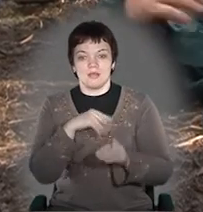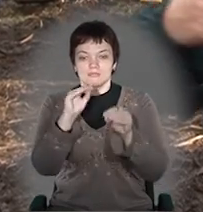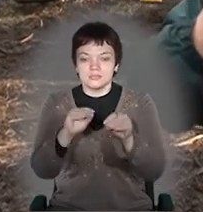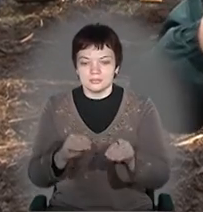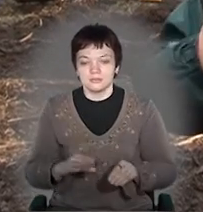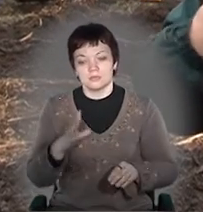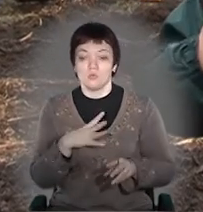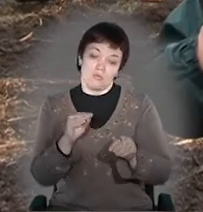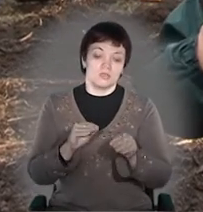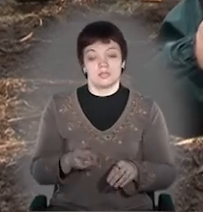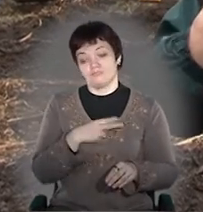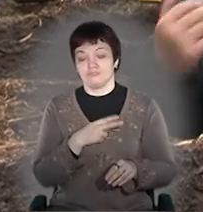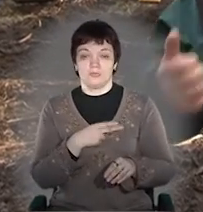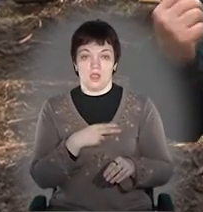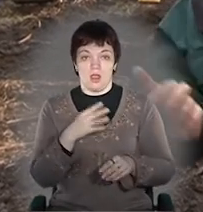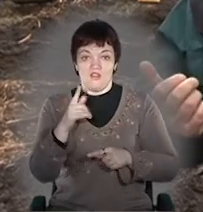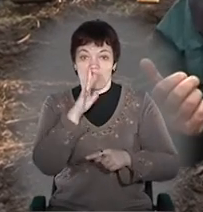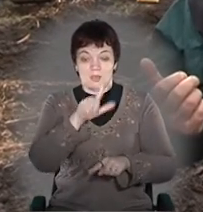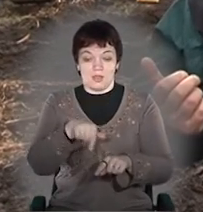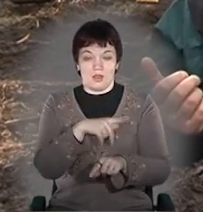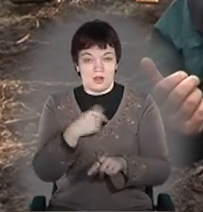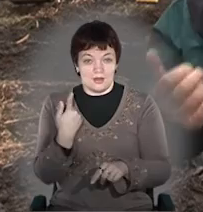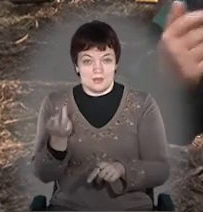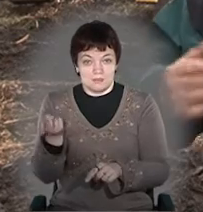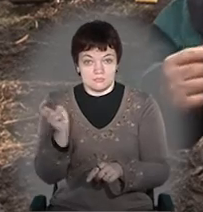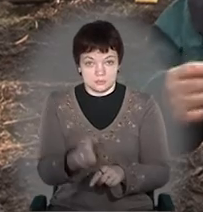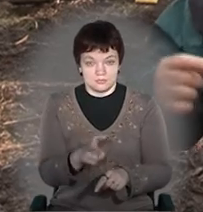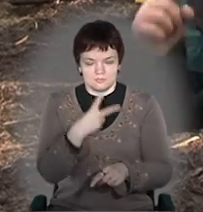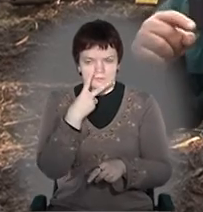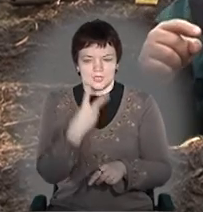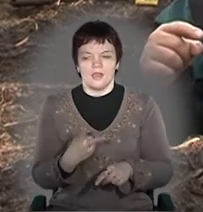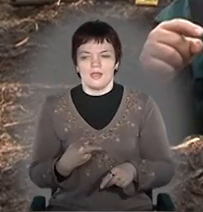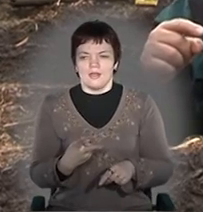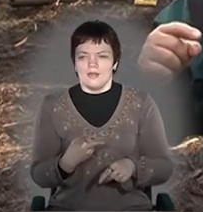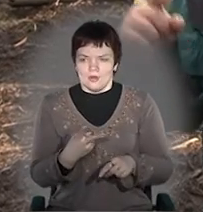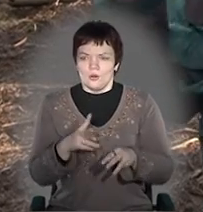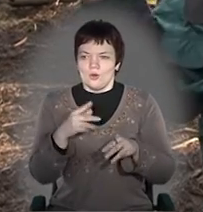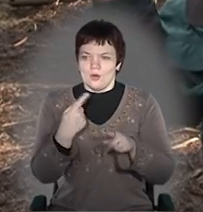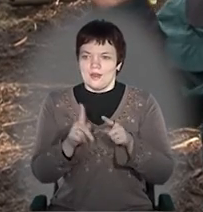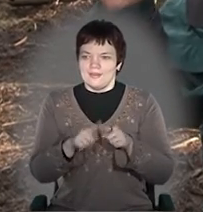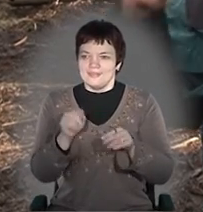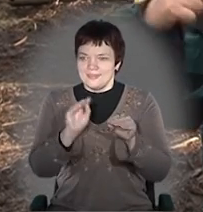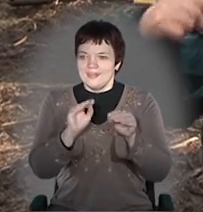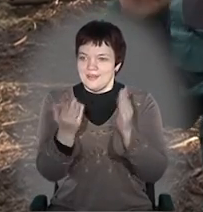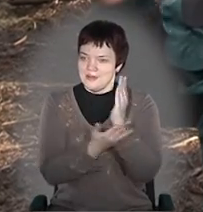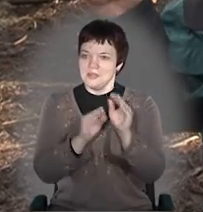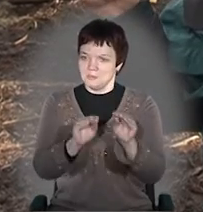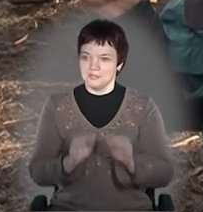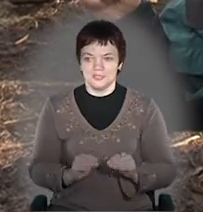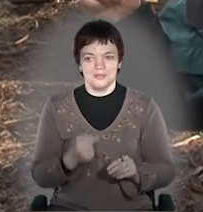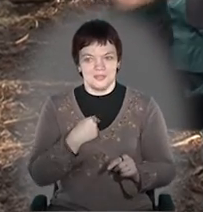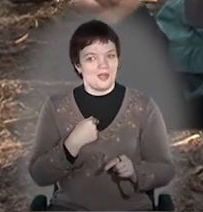деревья, которые лично я посадил, и какой это лес, я теперь могу ходить и хвастаться, и говорить, что вот этот лес посадил лично